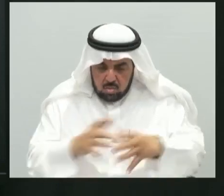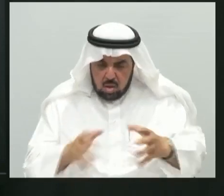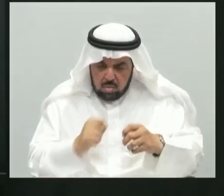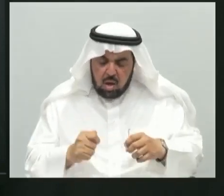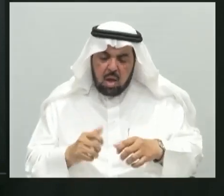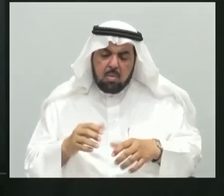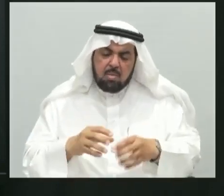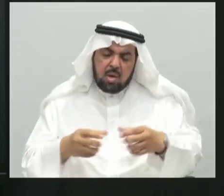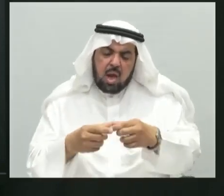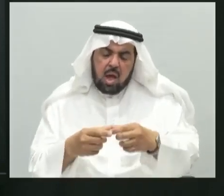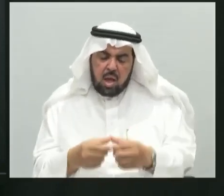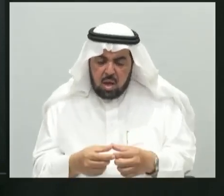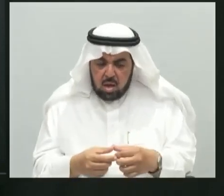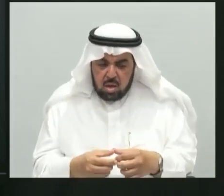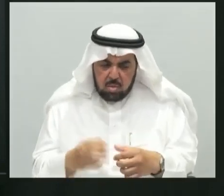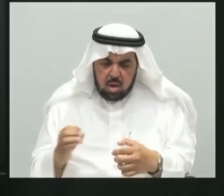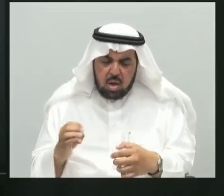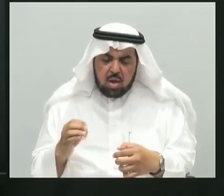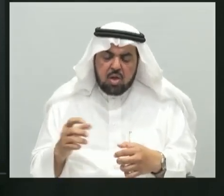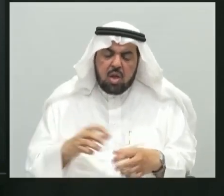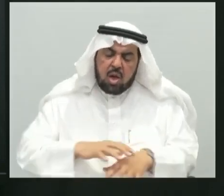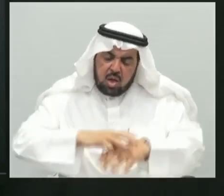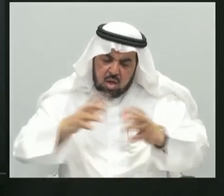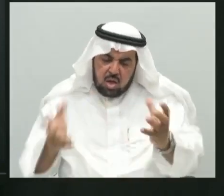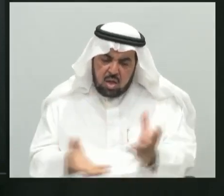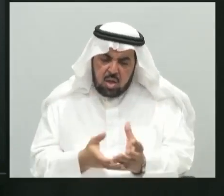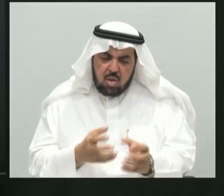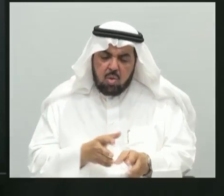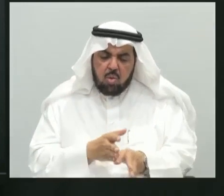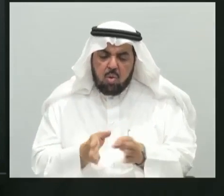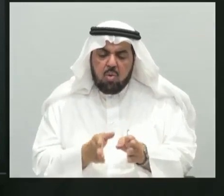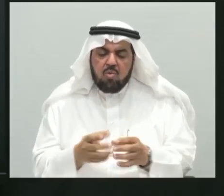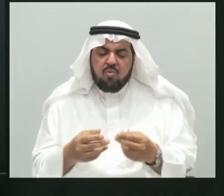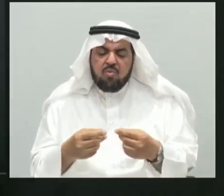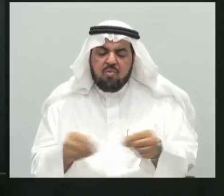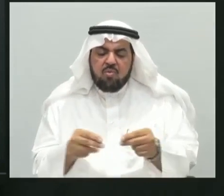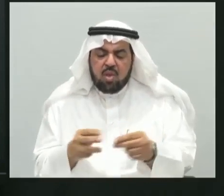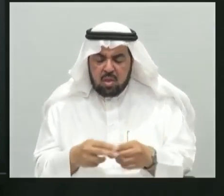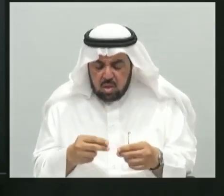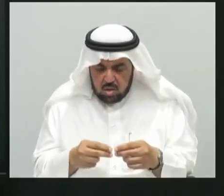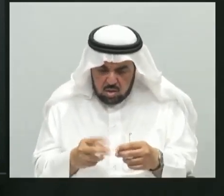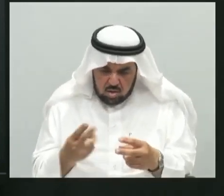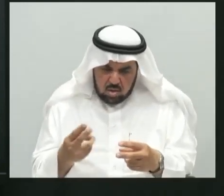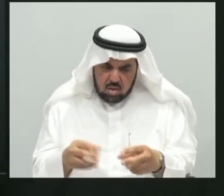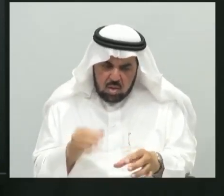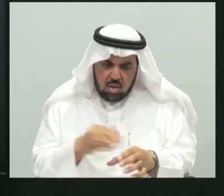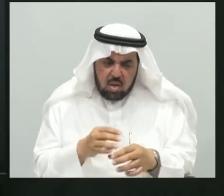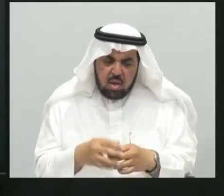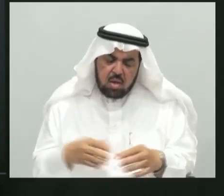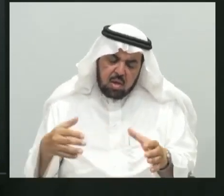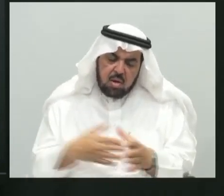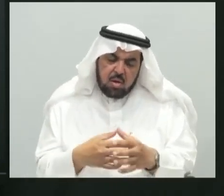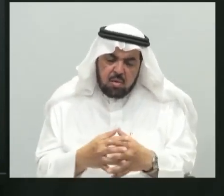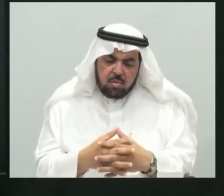بالخلايا وايضا الجاسترولا كيس ذو فتحتين نلاحظ طبقتين من الخلايا له فتحه في احدى